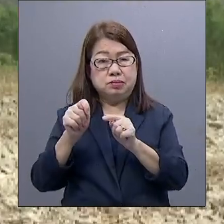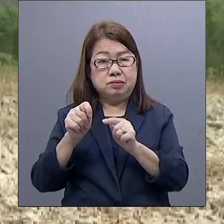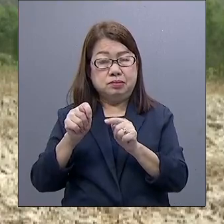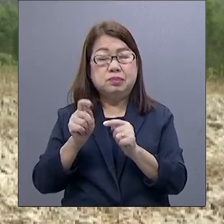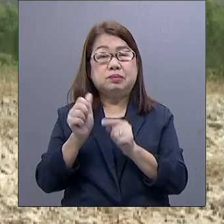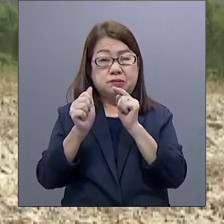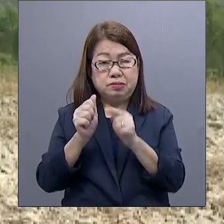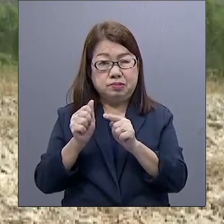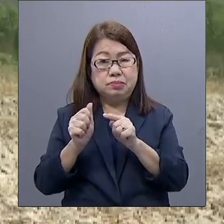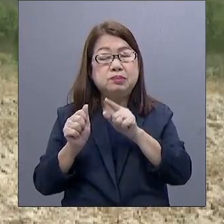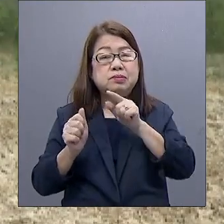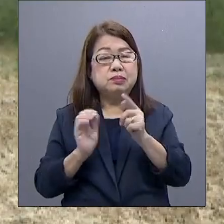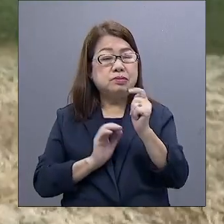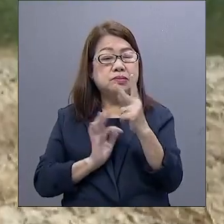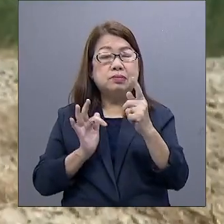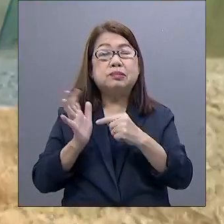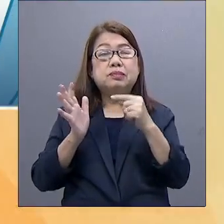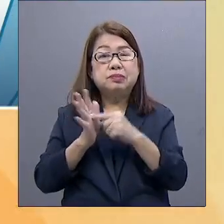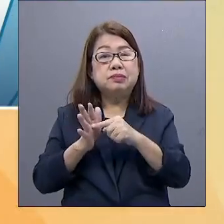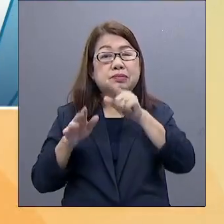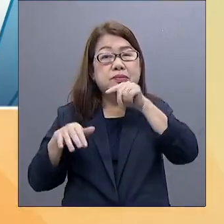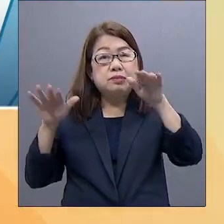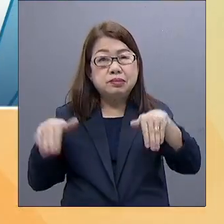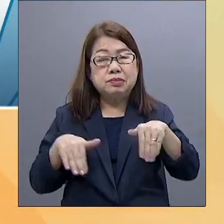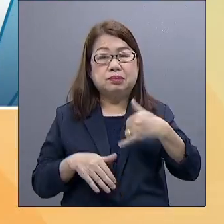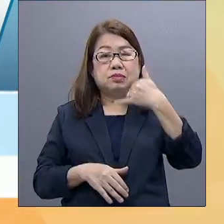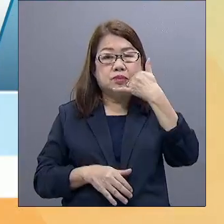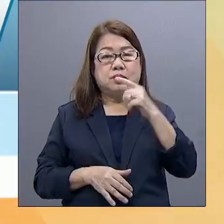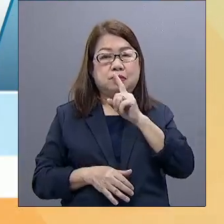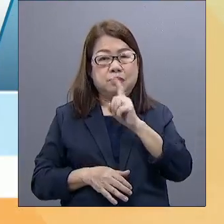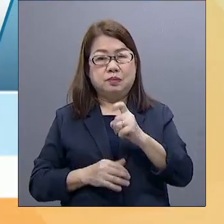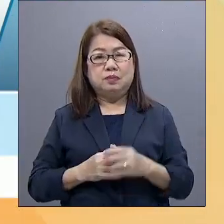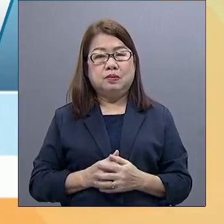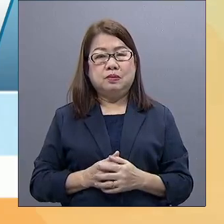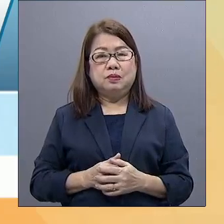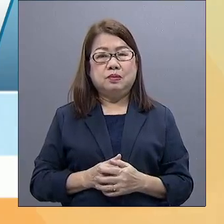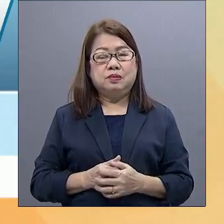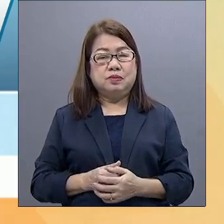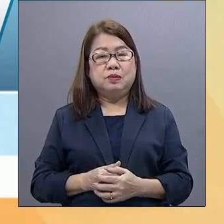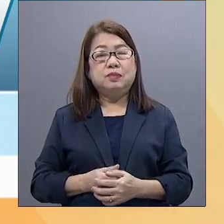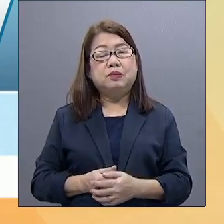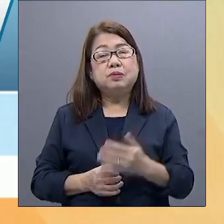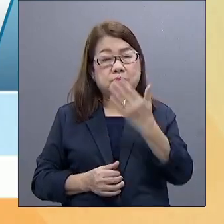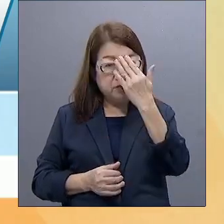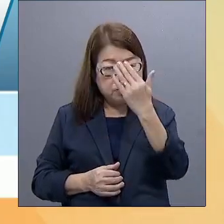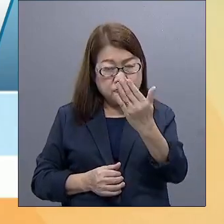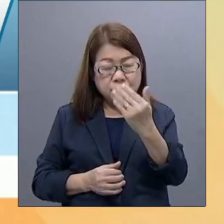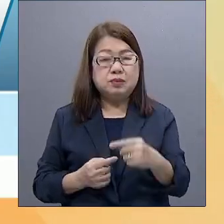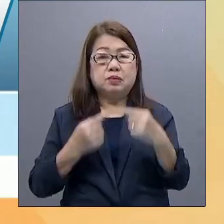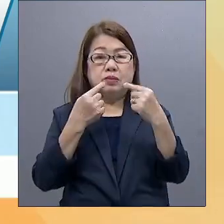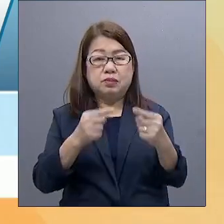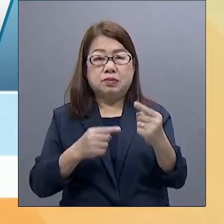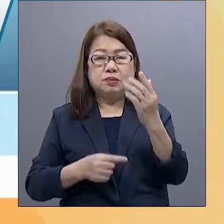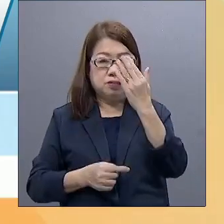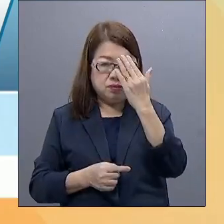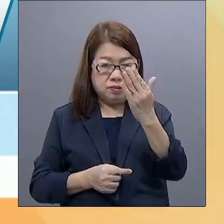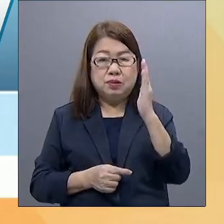ราเมสโภฐฬากุนคุณปะราเมส้สวดีค่ะสัสดีครับเปรยช